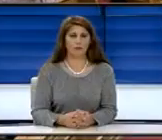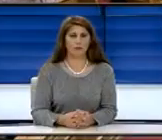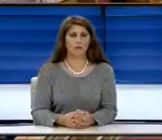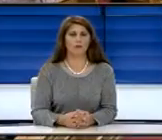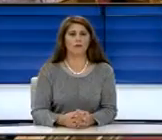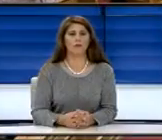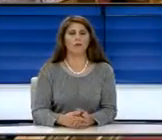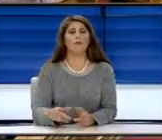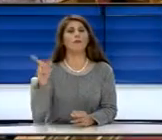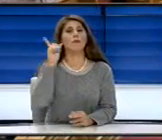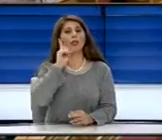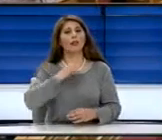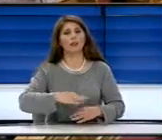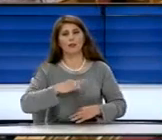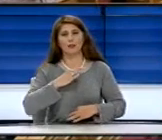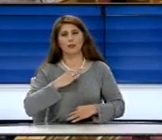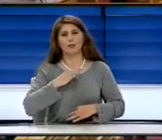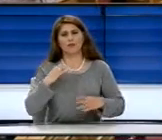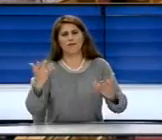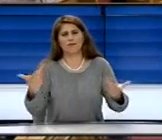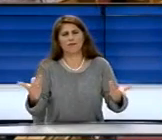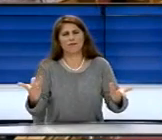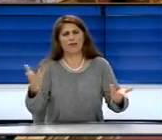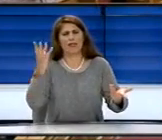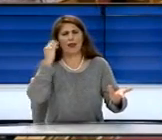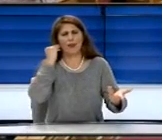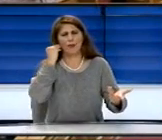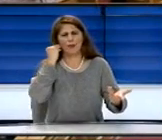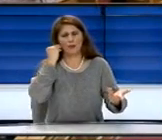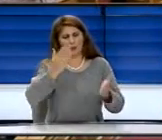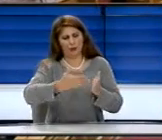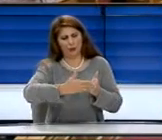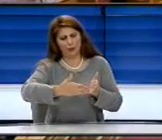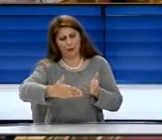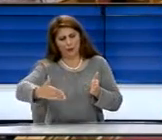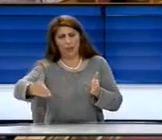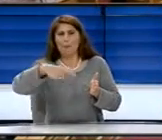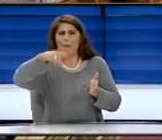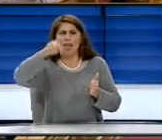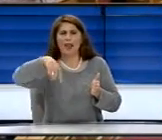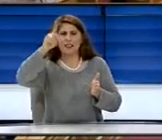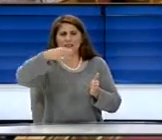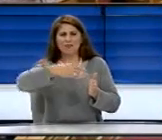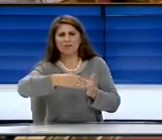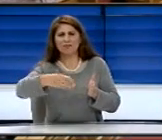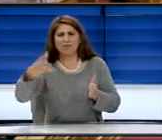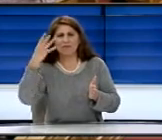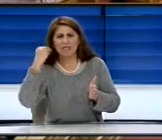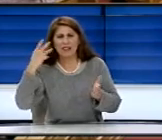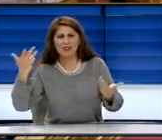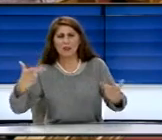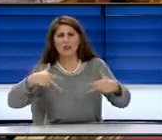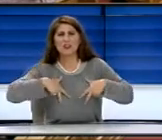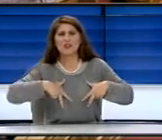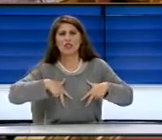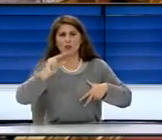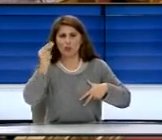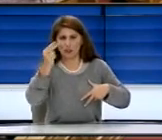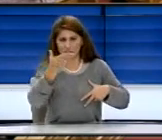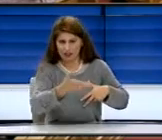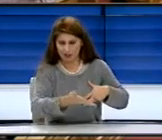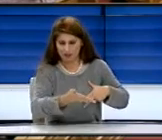Κυρίες και κύριοι, και τι δεν έχουμε ακούσει όλες αυτές τις μέρες από τους κυβερνητικούς